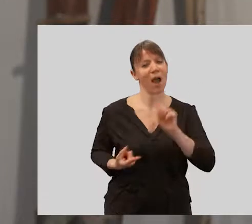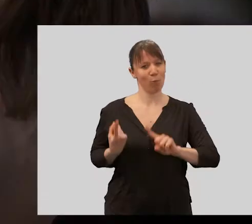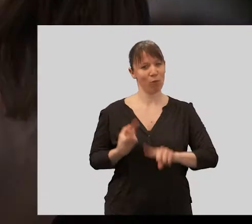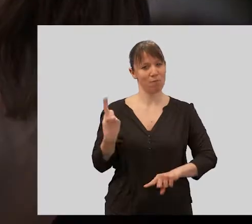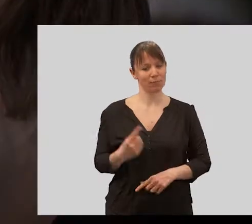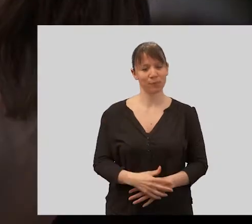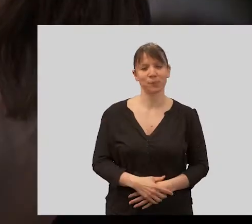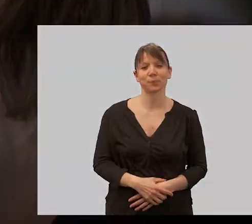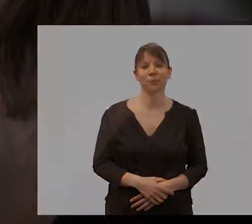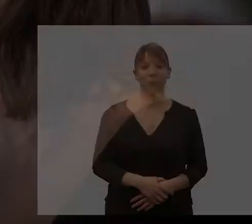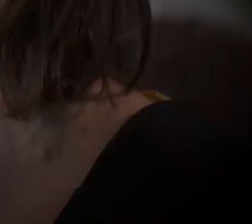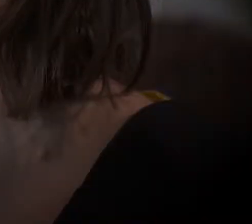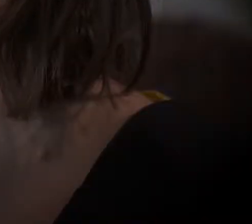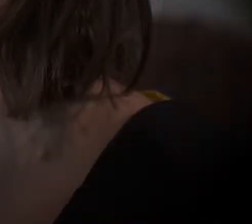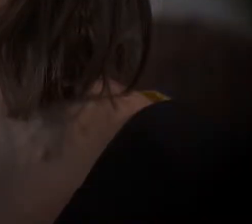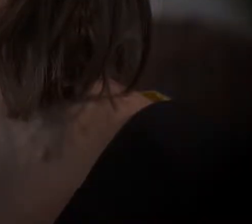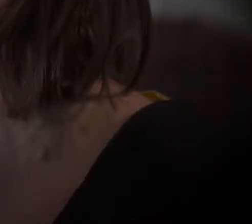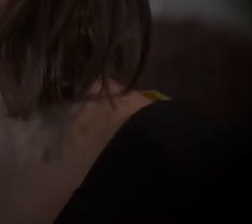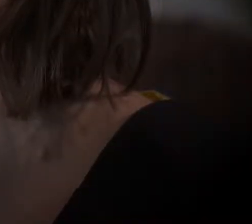enfants.